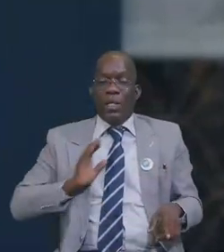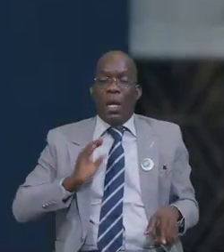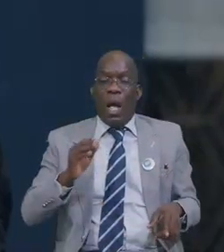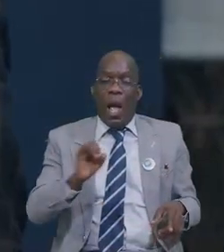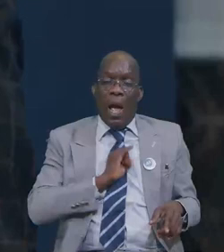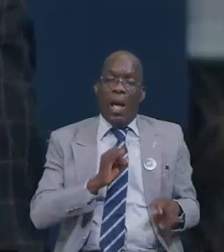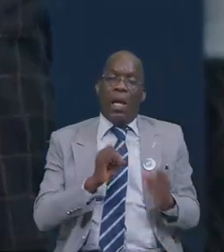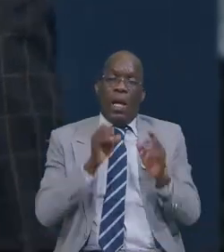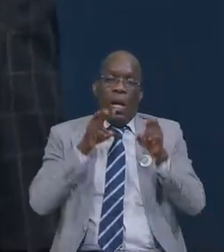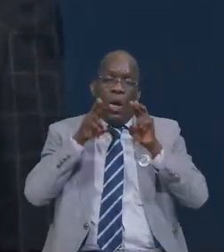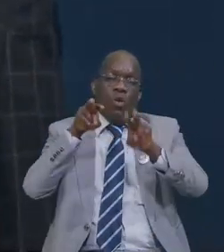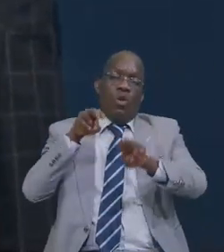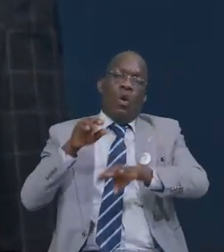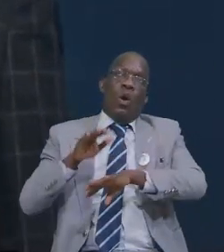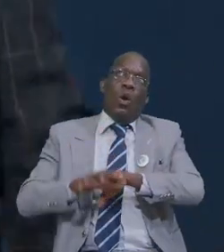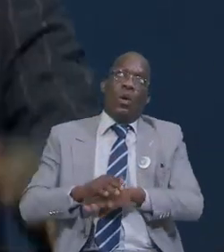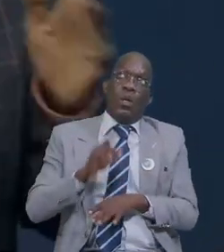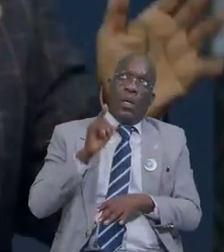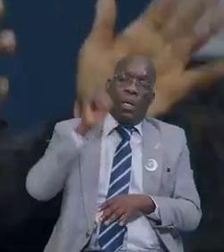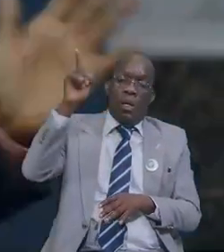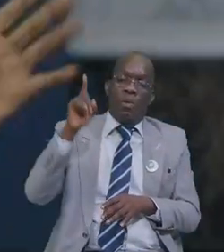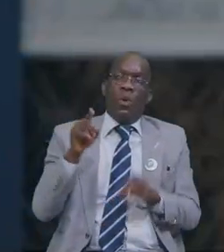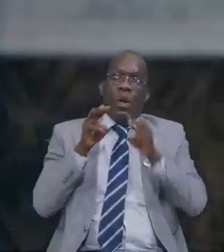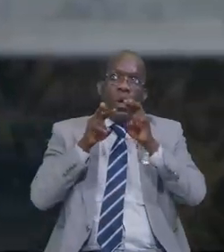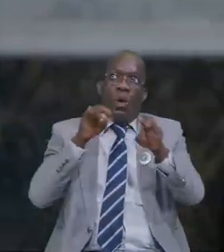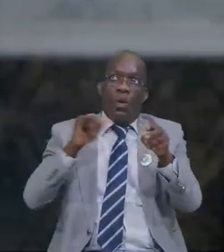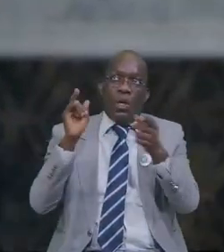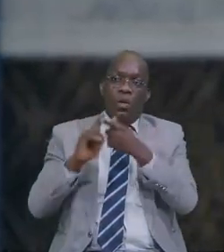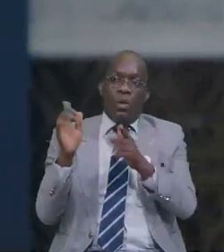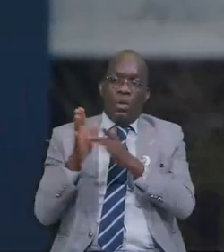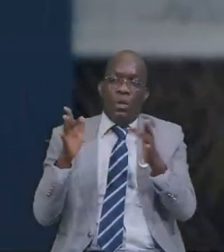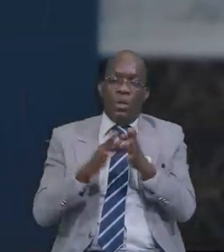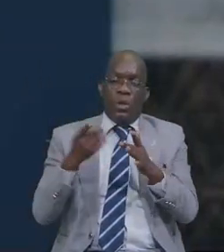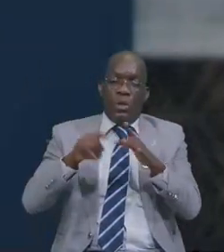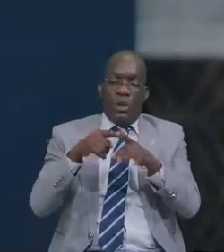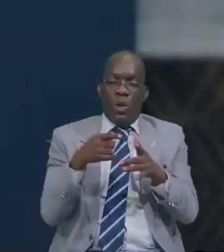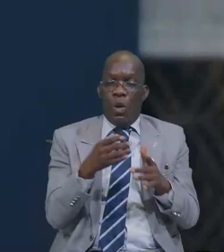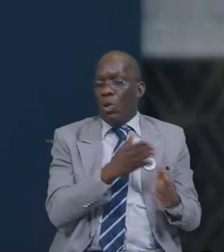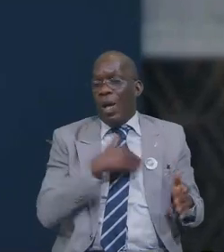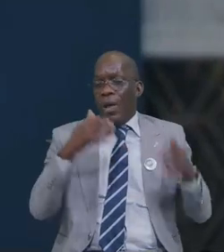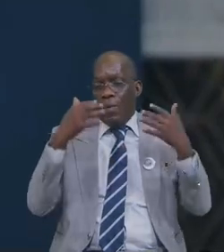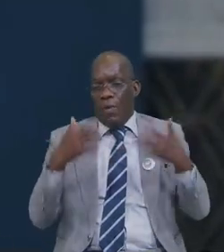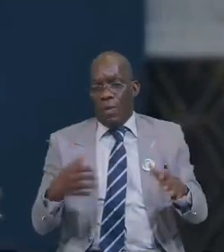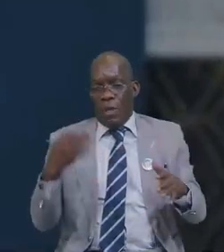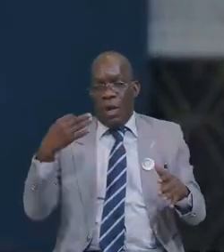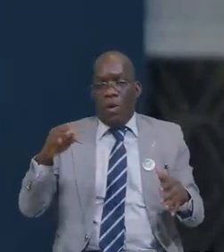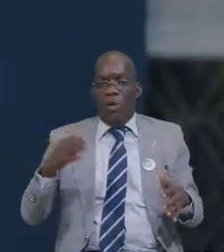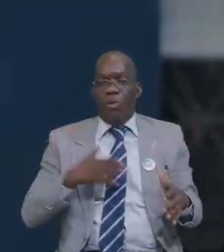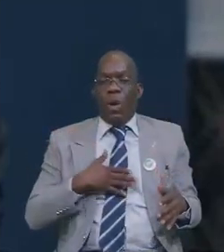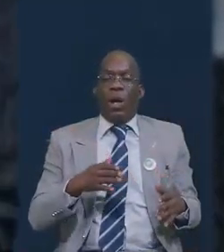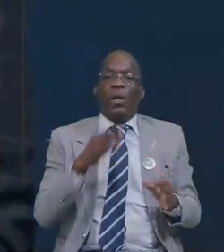je regarde à Christ, les regards sur Jésus, le chef et le consommateur de notre